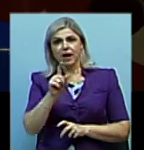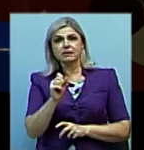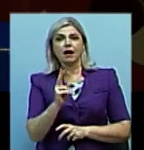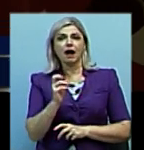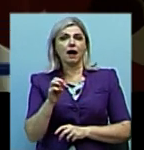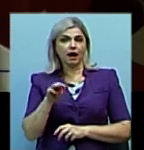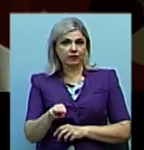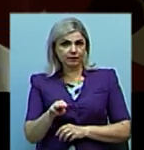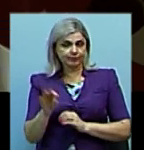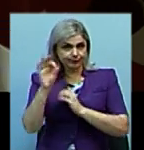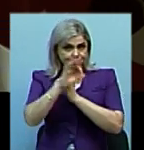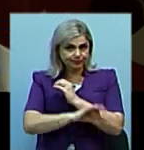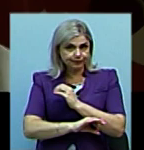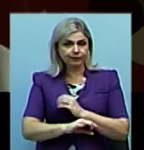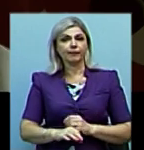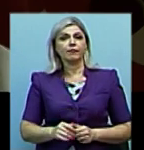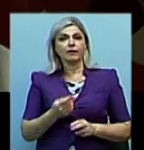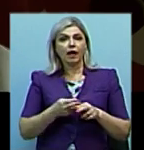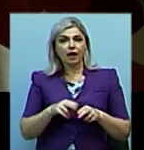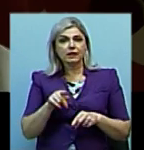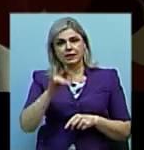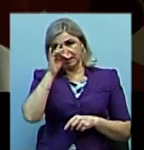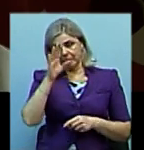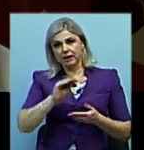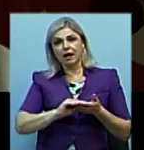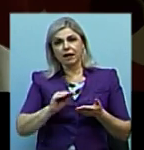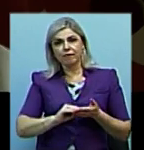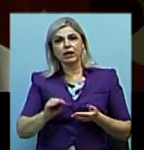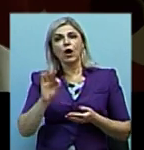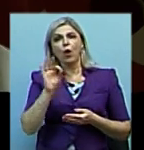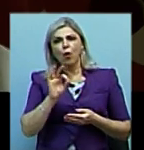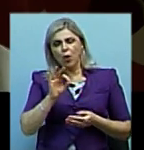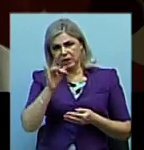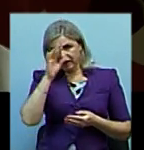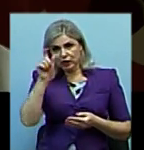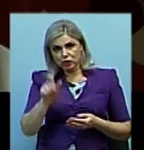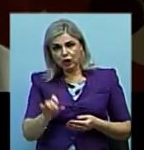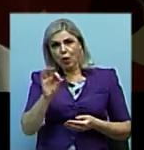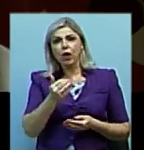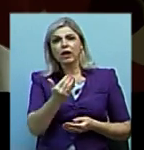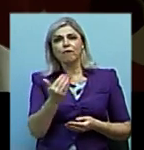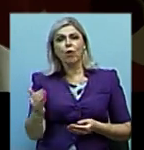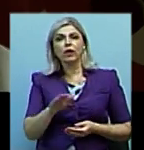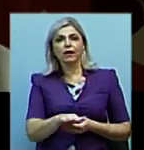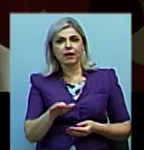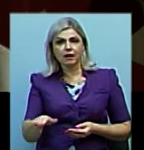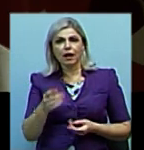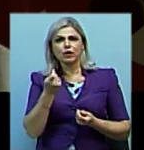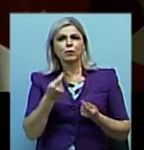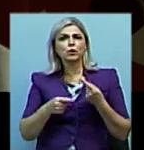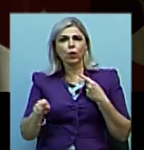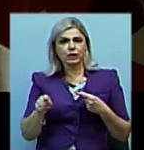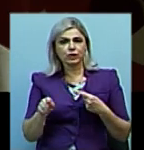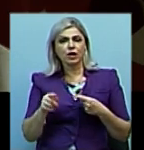да, Менделі Кріки, о його дітях. Він немножко відрізняється від